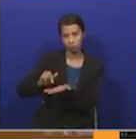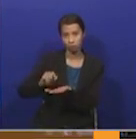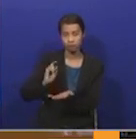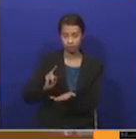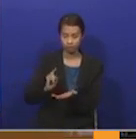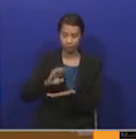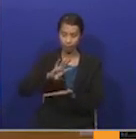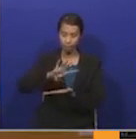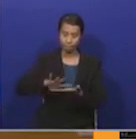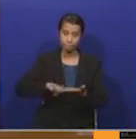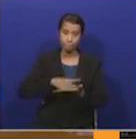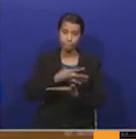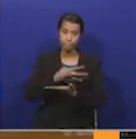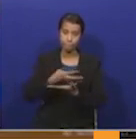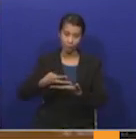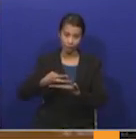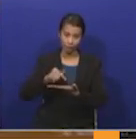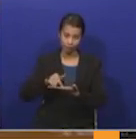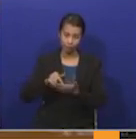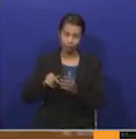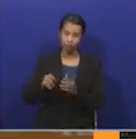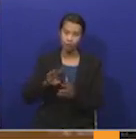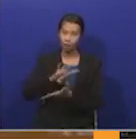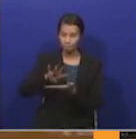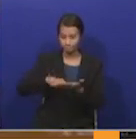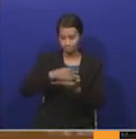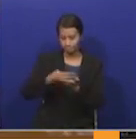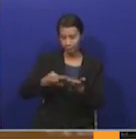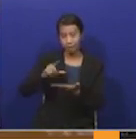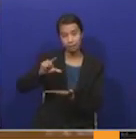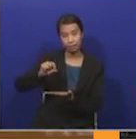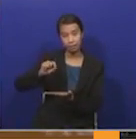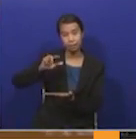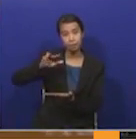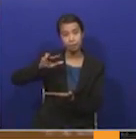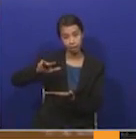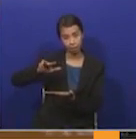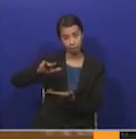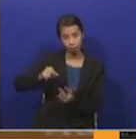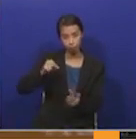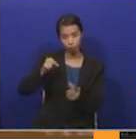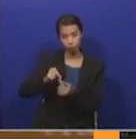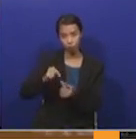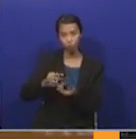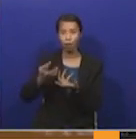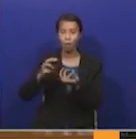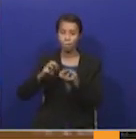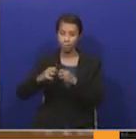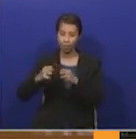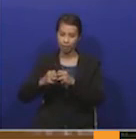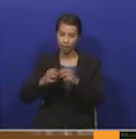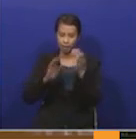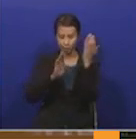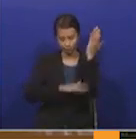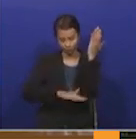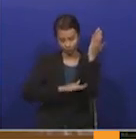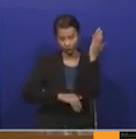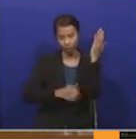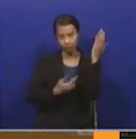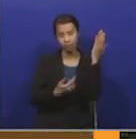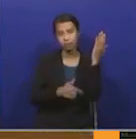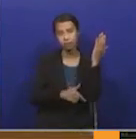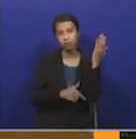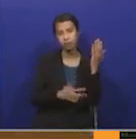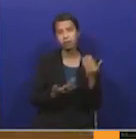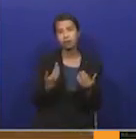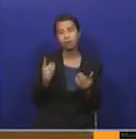ผนที่23แผนงานบูรณาการขับเคลื่อนการแก้ไขปัญหาจังหวัดชายแดนใต้วง